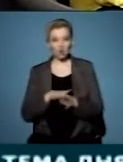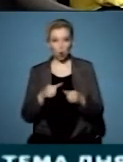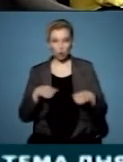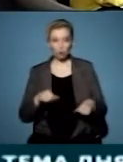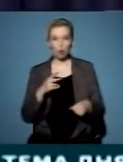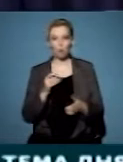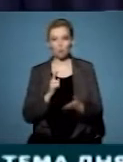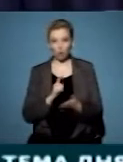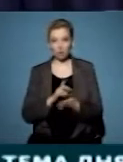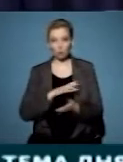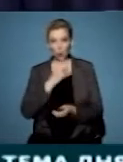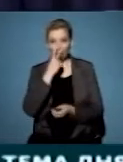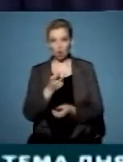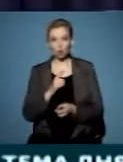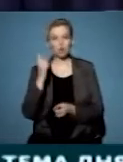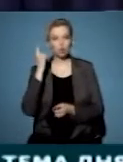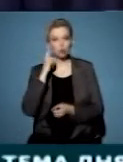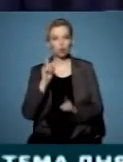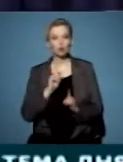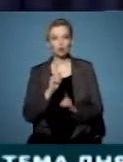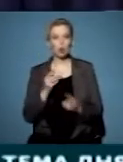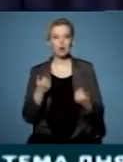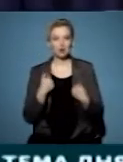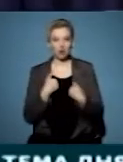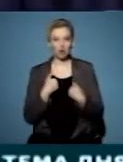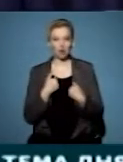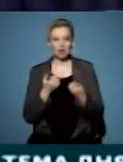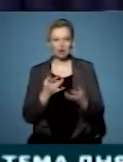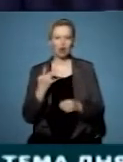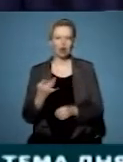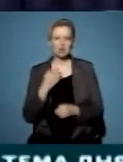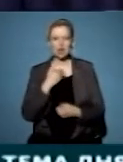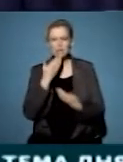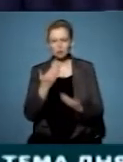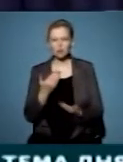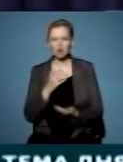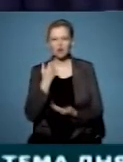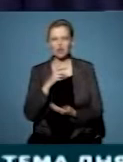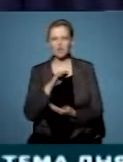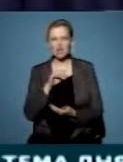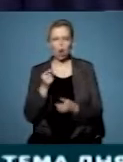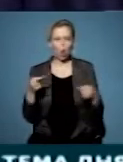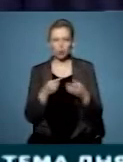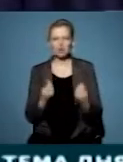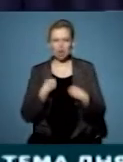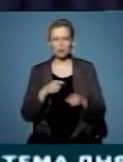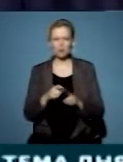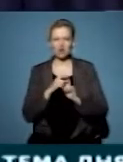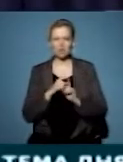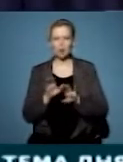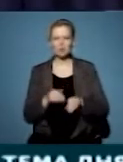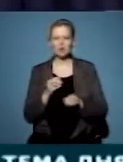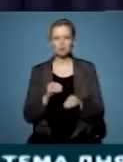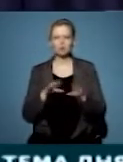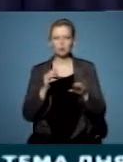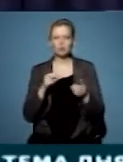би бачити, що і чути, що я кілька разів запитувала пана Віталія конкретно, дайте мені відповідь після